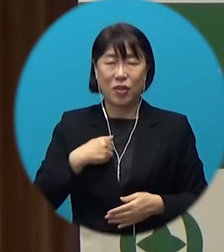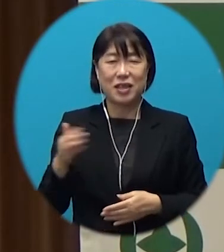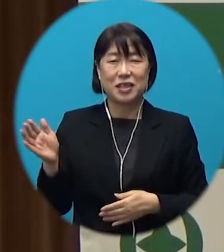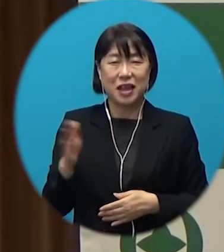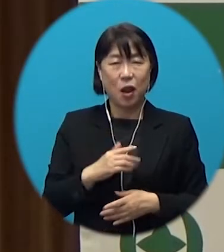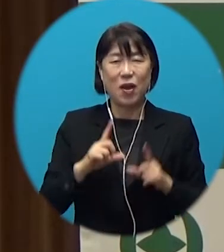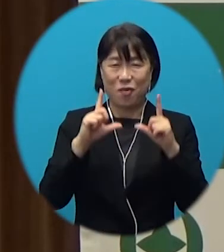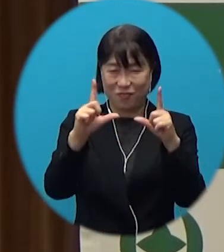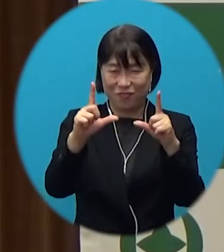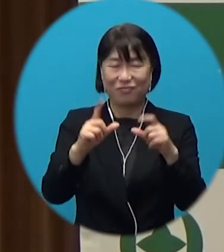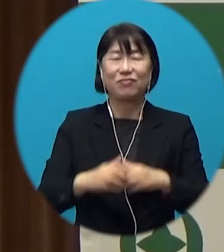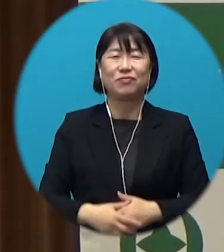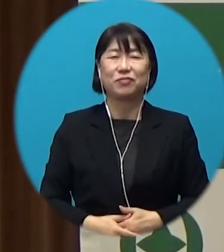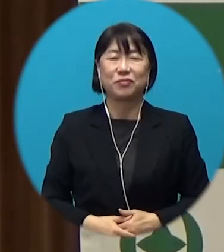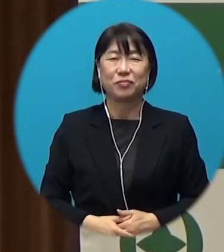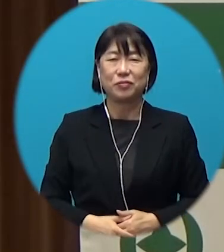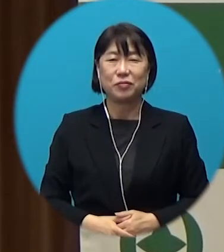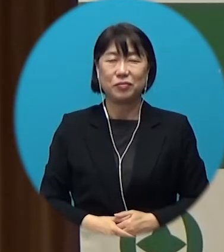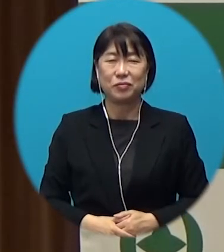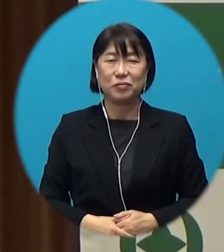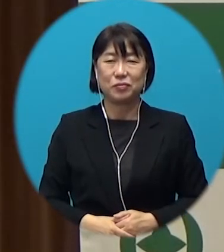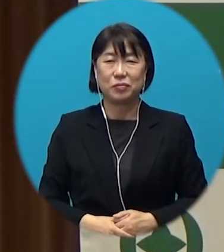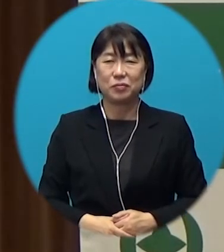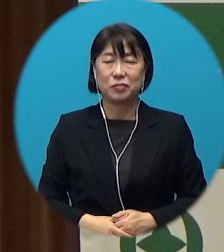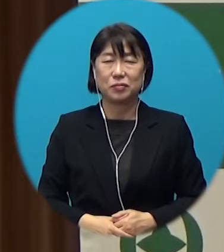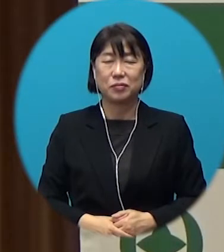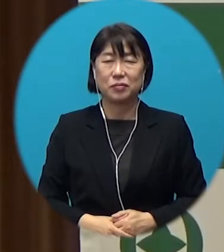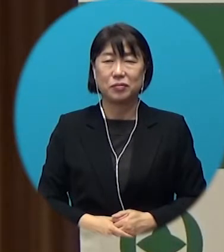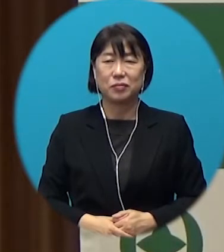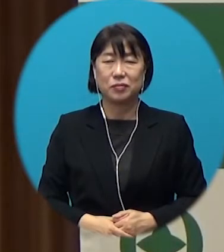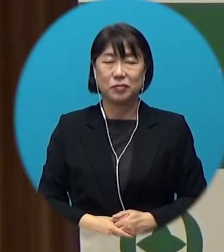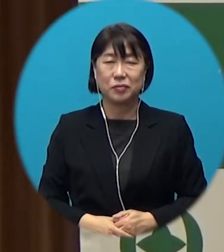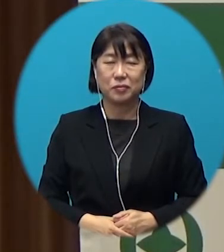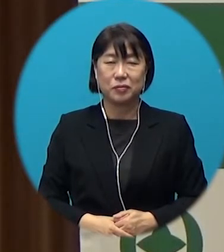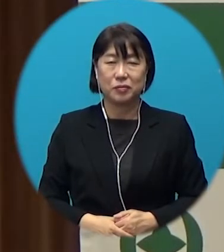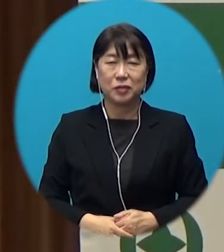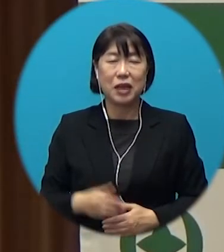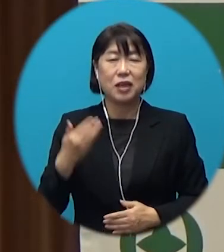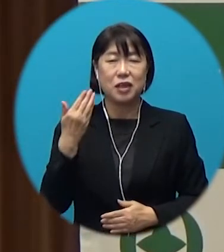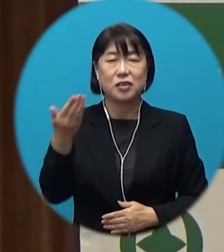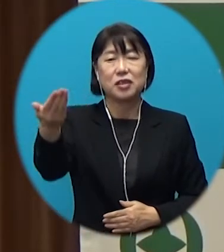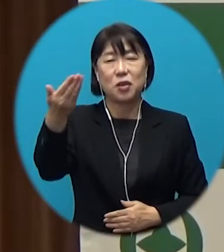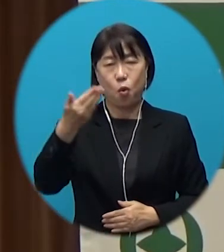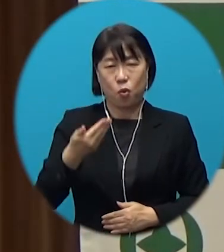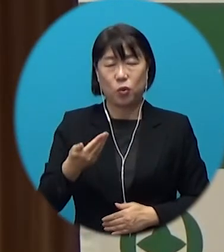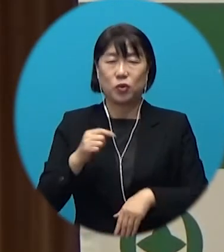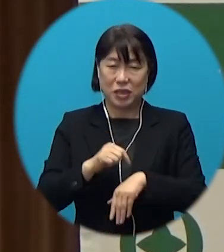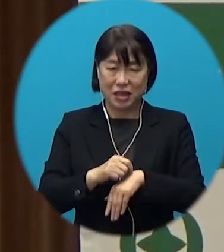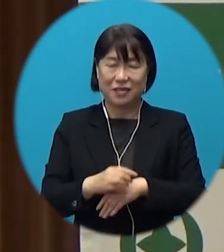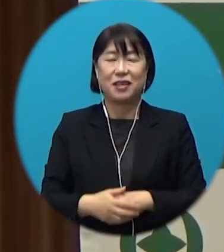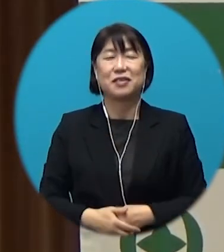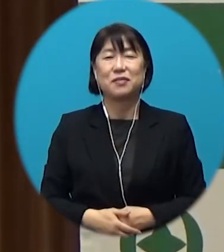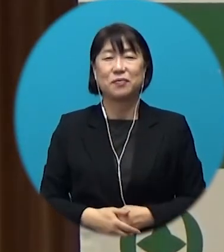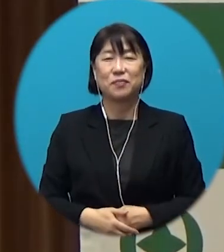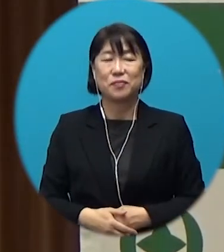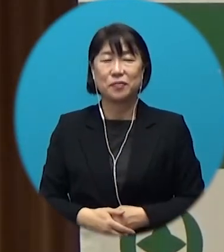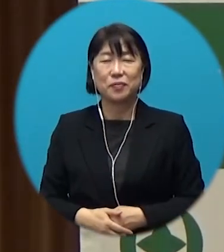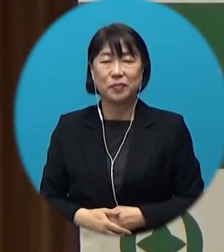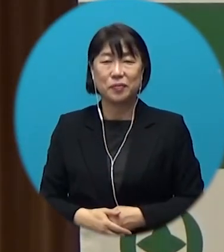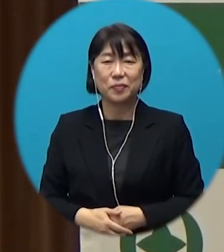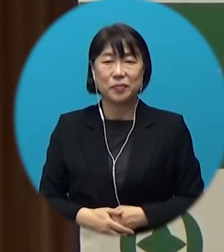ります。 それでは、質疑を行いたいと思います。本日は、質疑さん、お願いします。